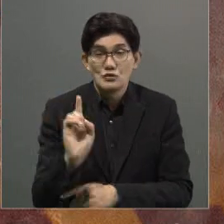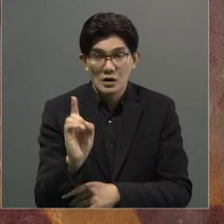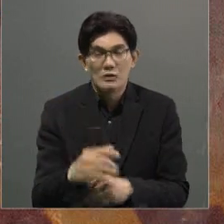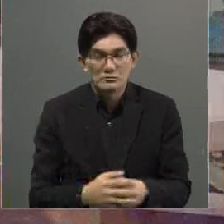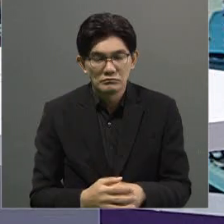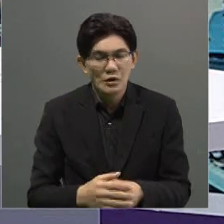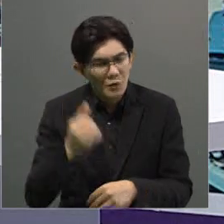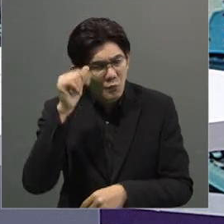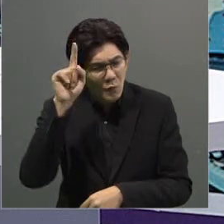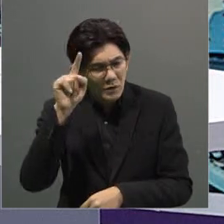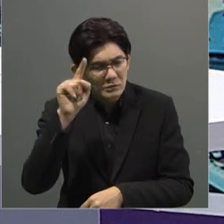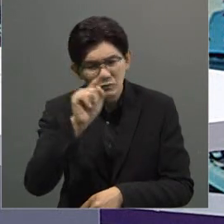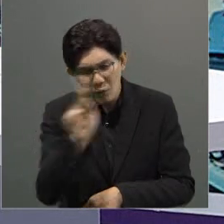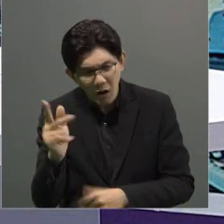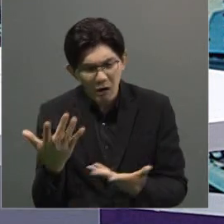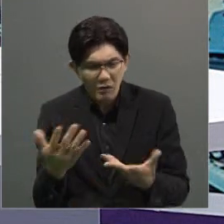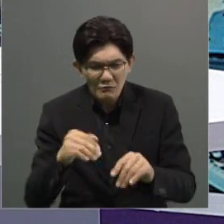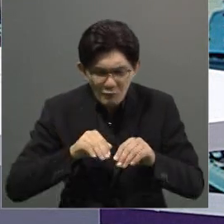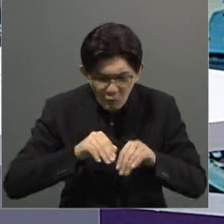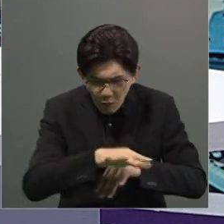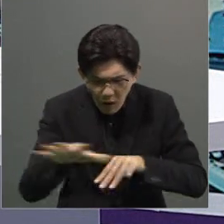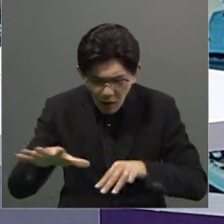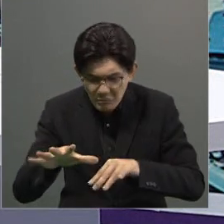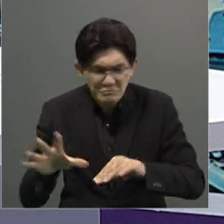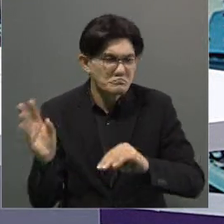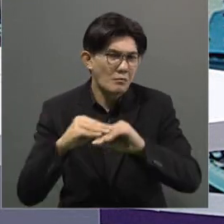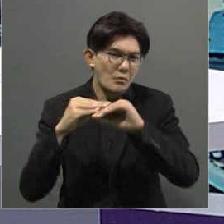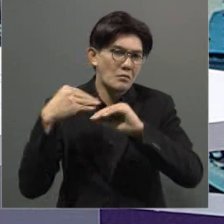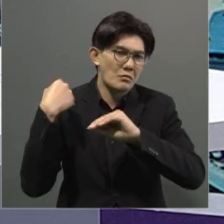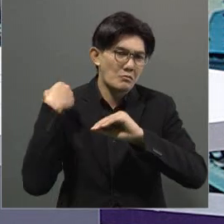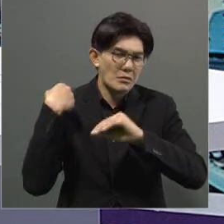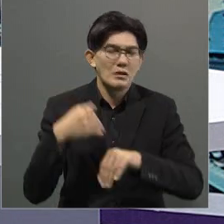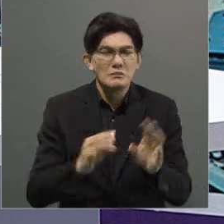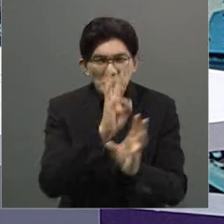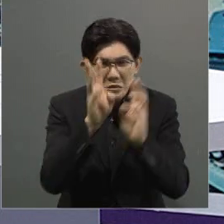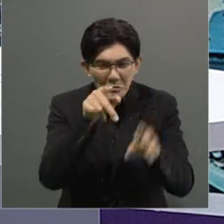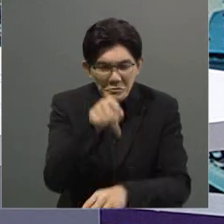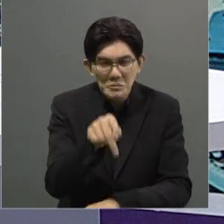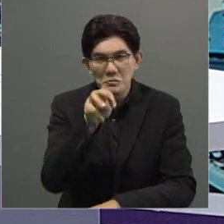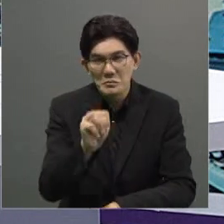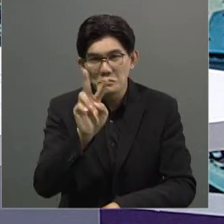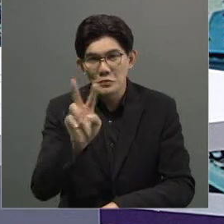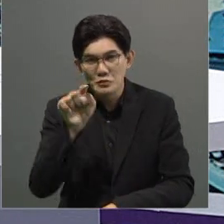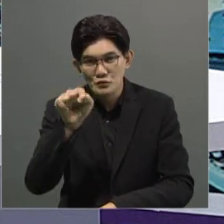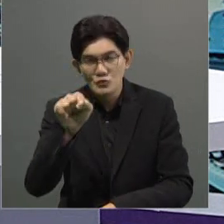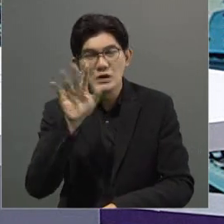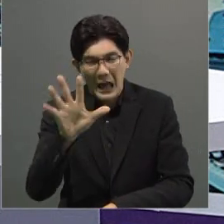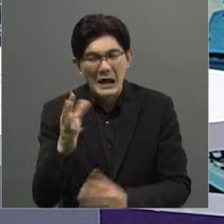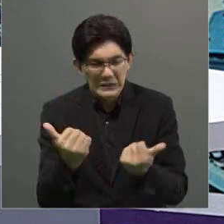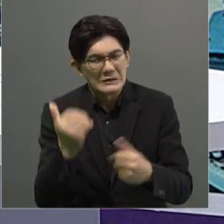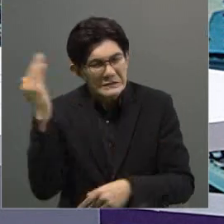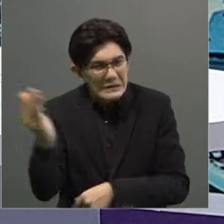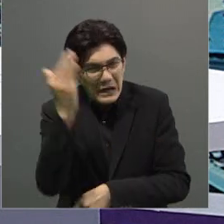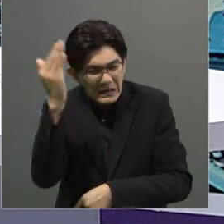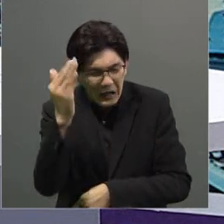วันกว่าๆแล้วก็ไฟลุกลามเผาใหญ่โตขนาดนี้เรื่องของ PM 2.5เลี่ยงไม่ได้อใช่นะฮะแล้วประกอบกับช่วงนี้อากาศ